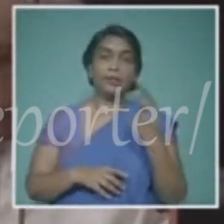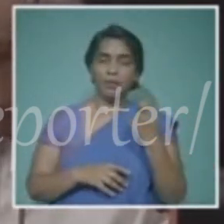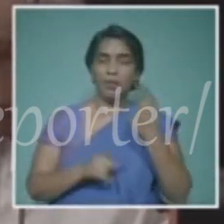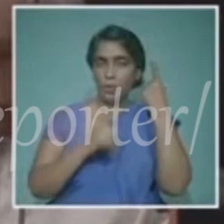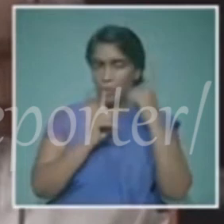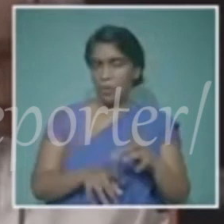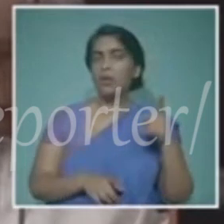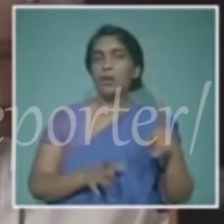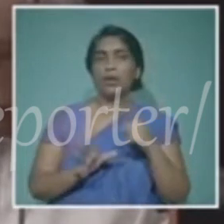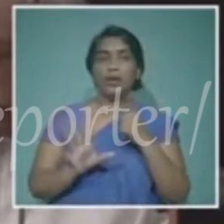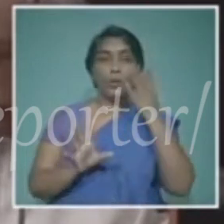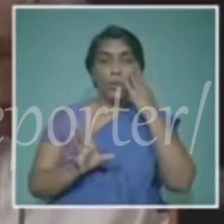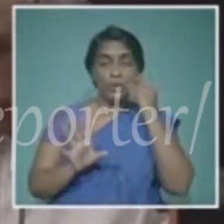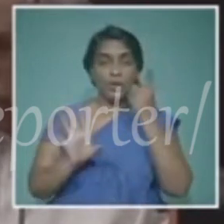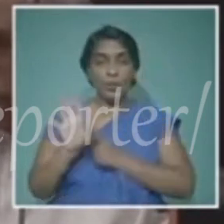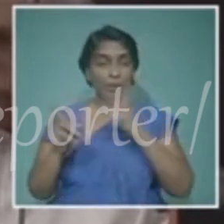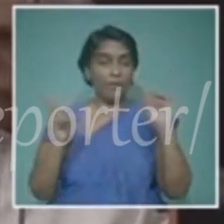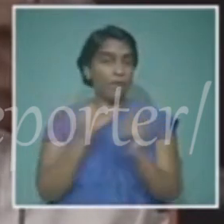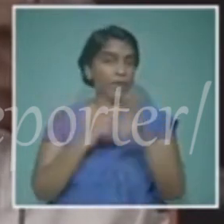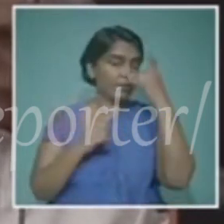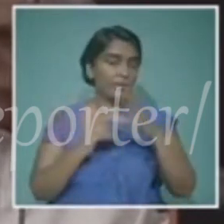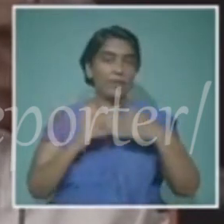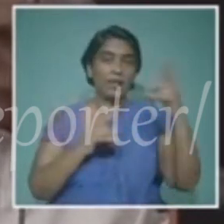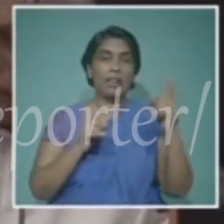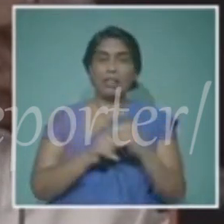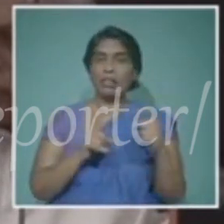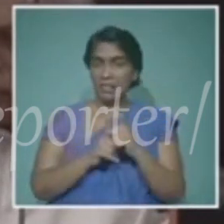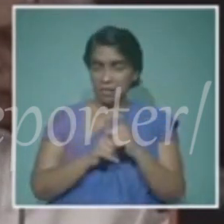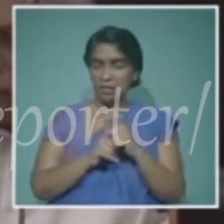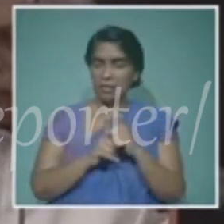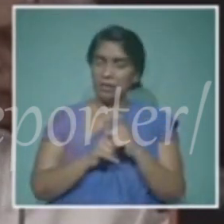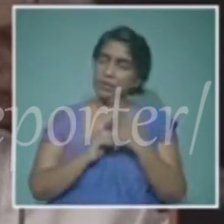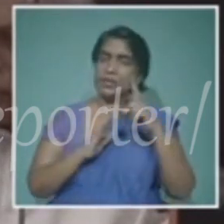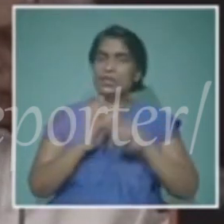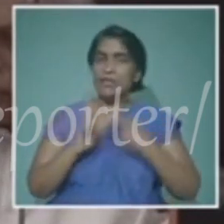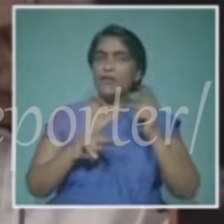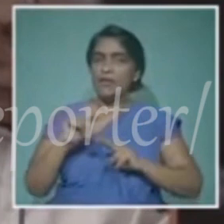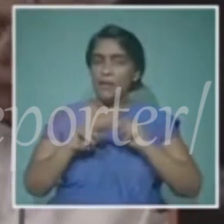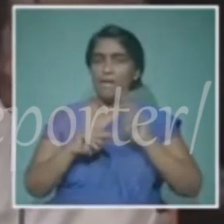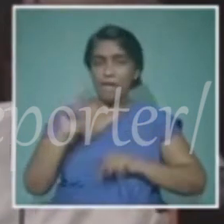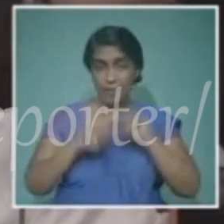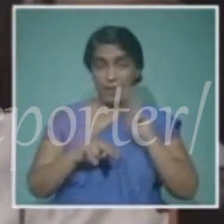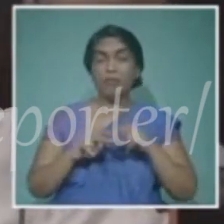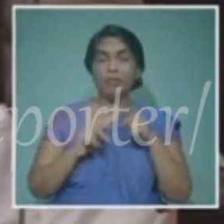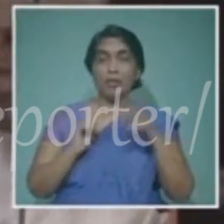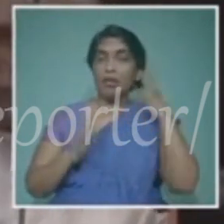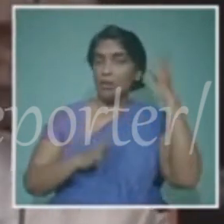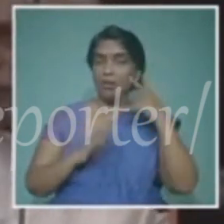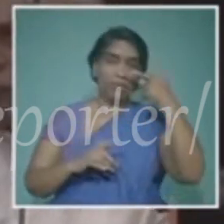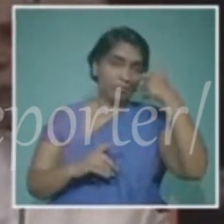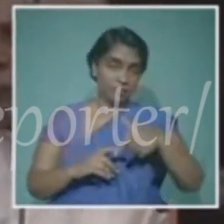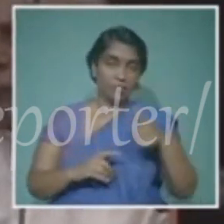දෙයක් යුක්‍රේන් යුද්ධයේ බලපෑම නිසා ඉදිරි දෙසැම්බර් ජනවාරි ෆෙබ්‍රවාරි මාස වෙද්දී ලෝකයේ